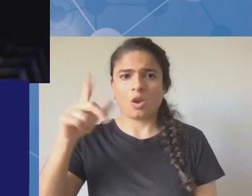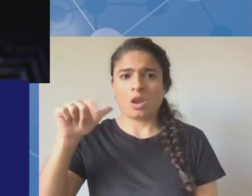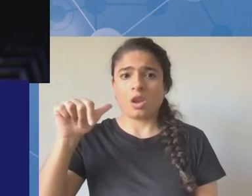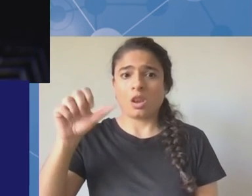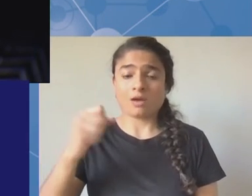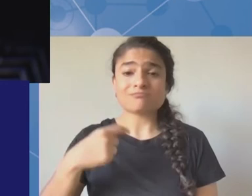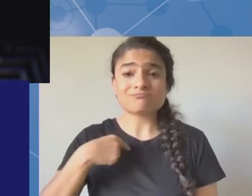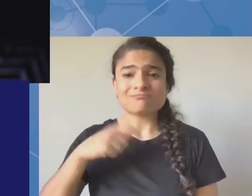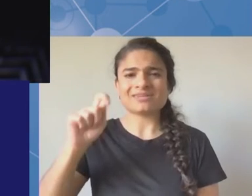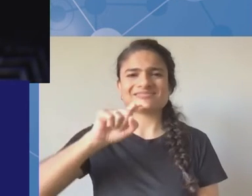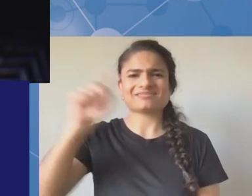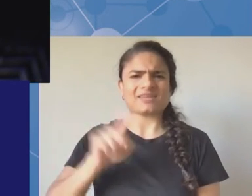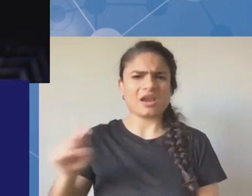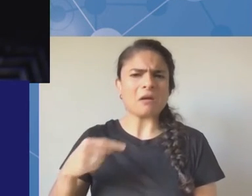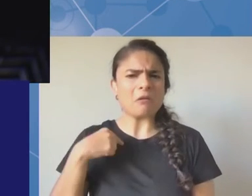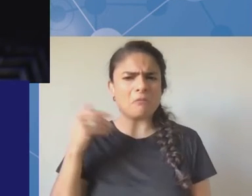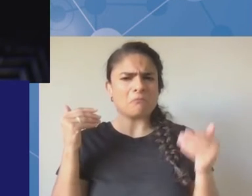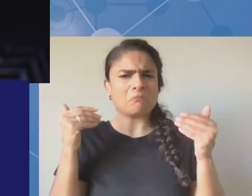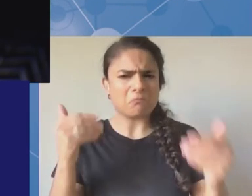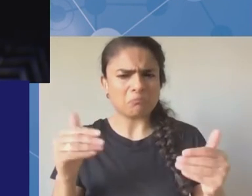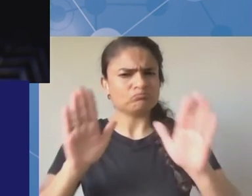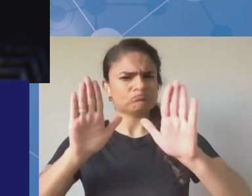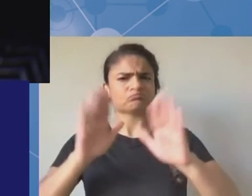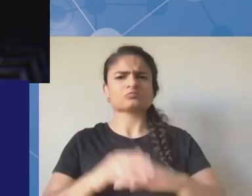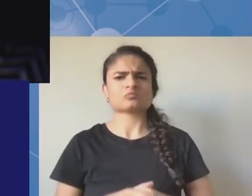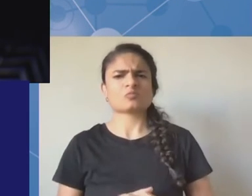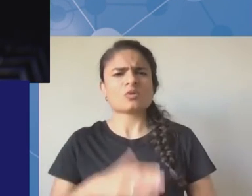Я хочу сказать одно. Во-первых, одно.